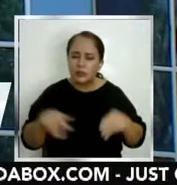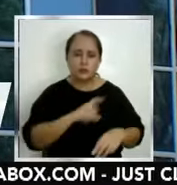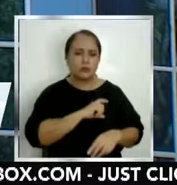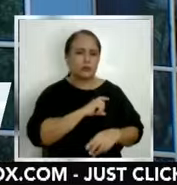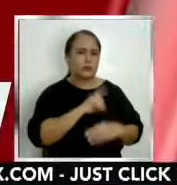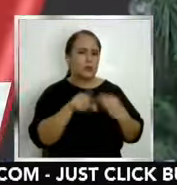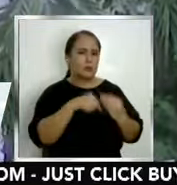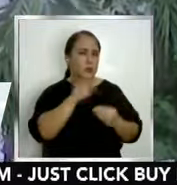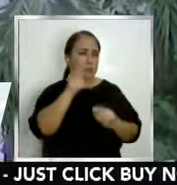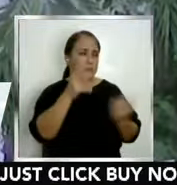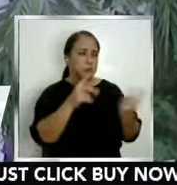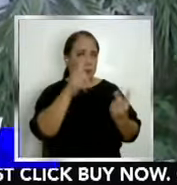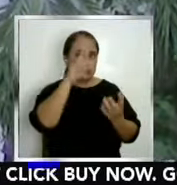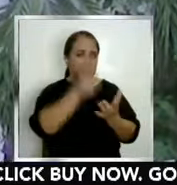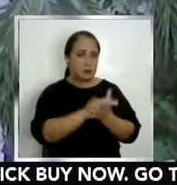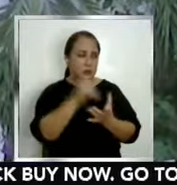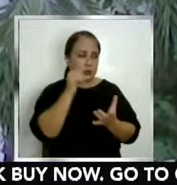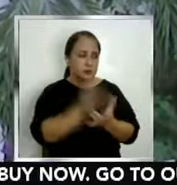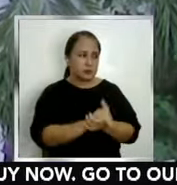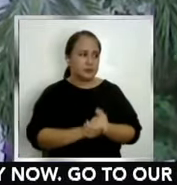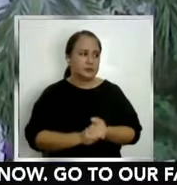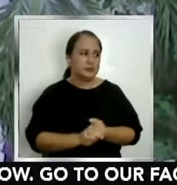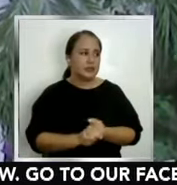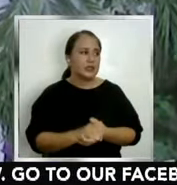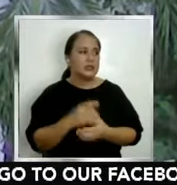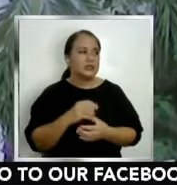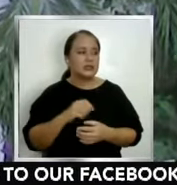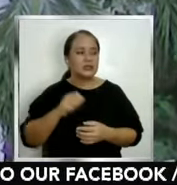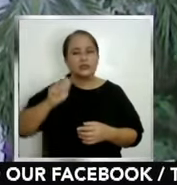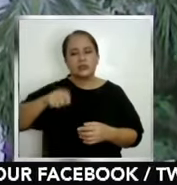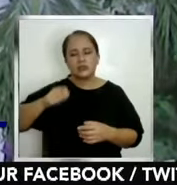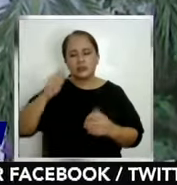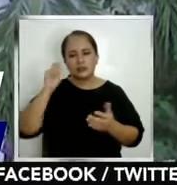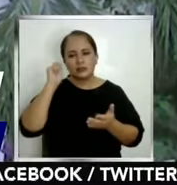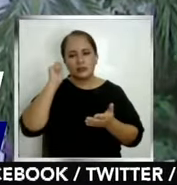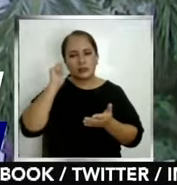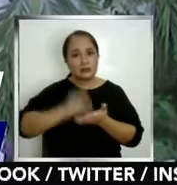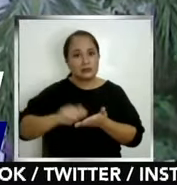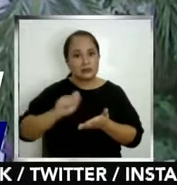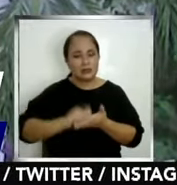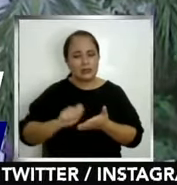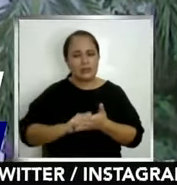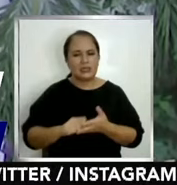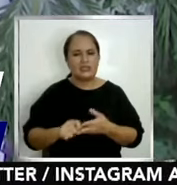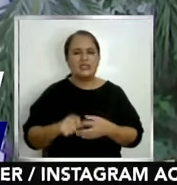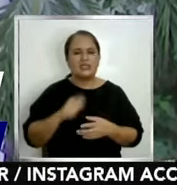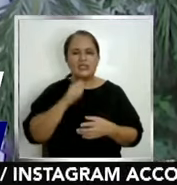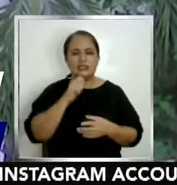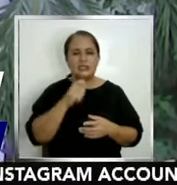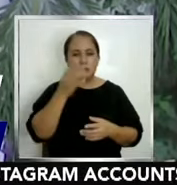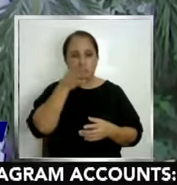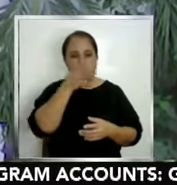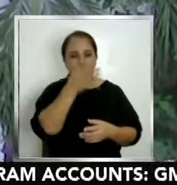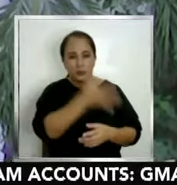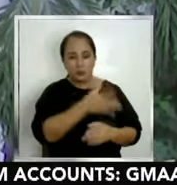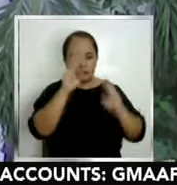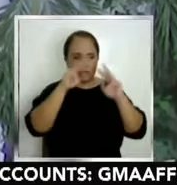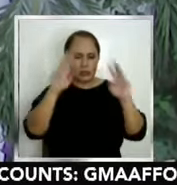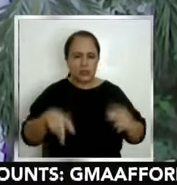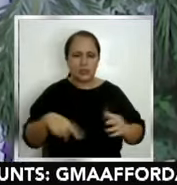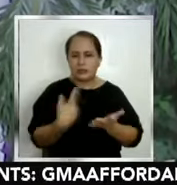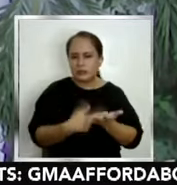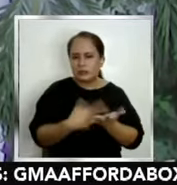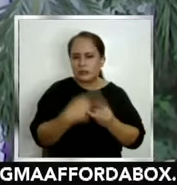mag-asawa. Sabi ni Justice Secretary Jesus Crispin Remulla, hindi naman daw binabaliwala ng Malacanang ang usapin ukol sa